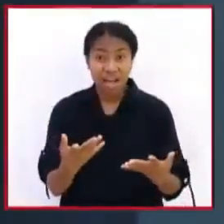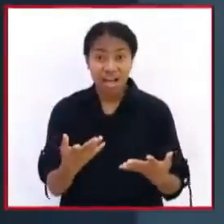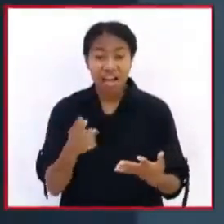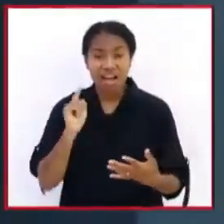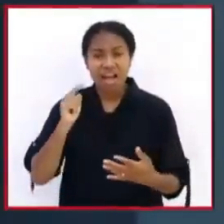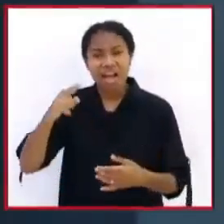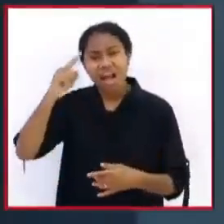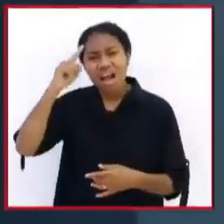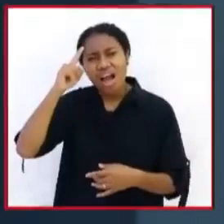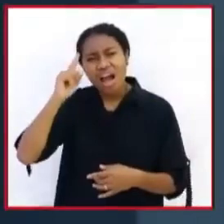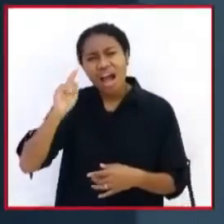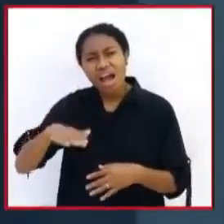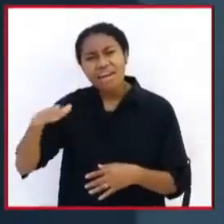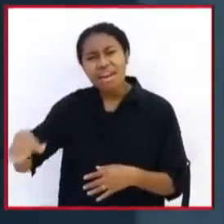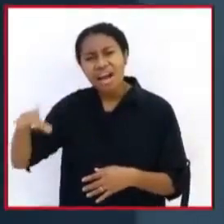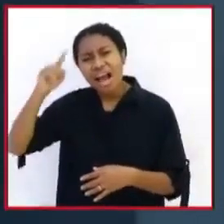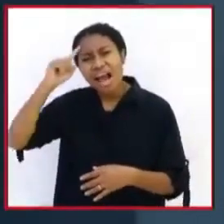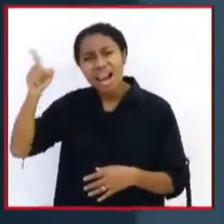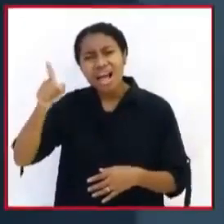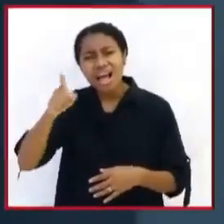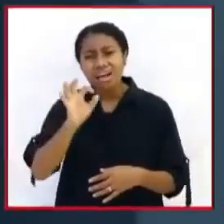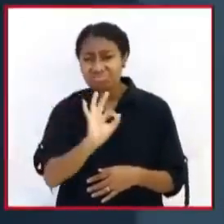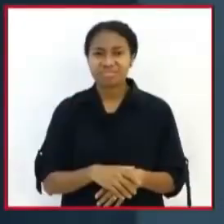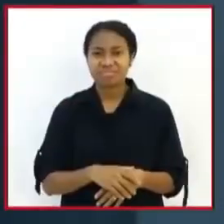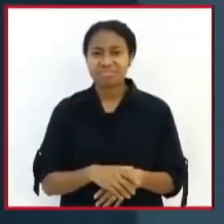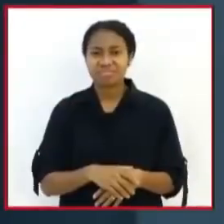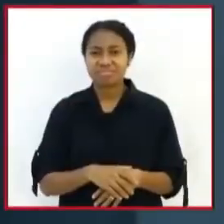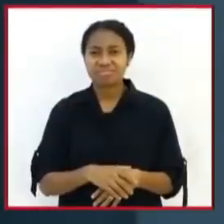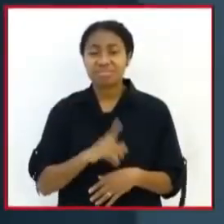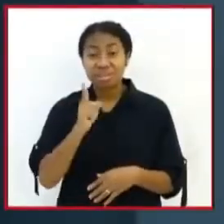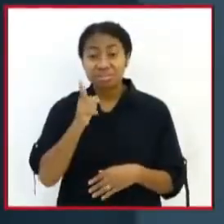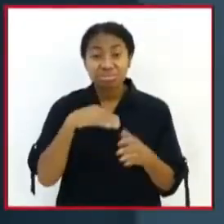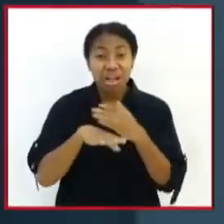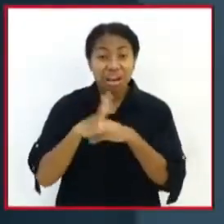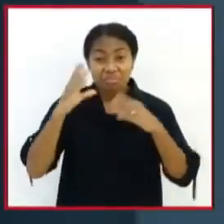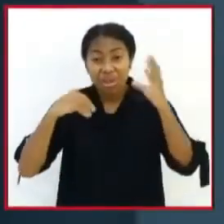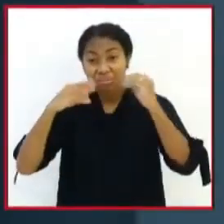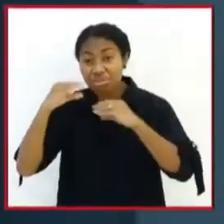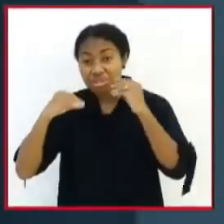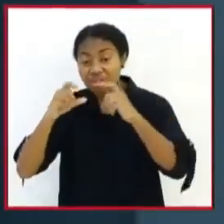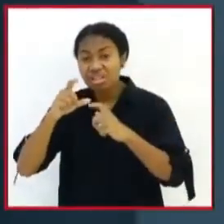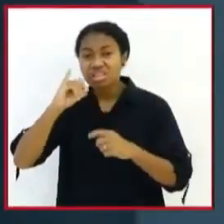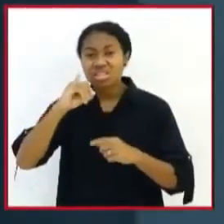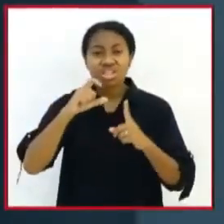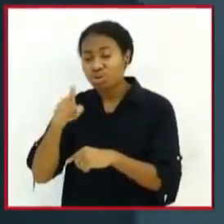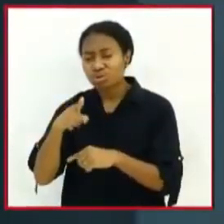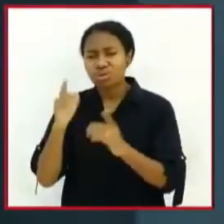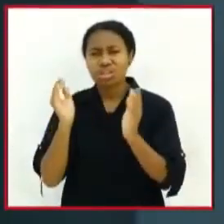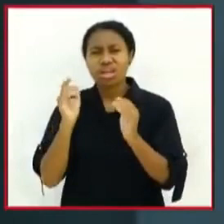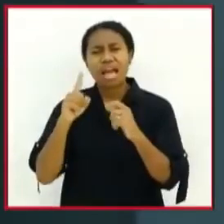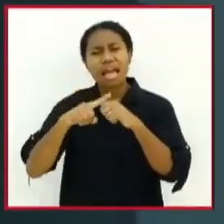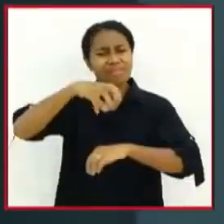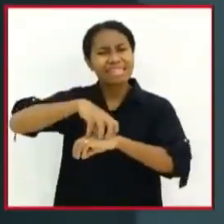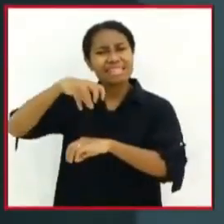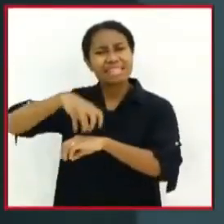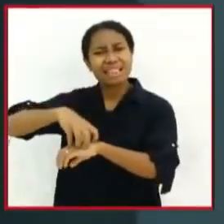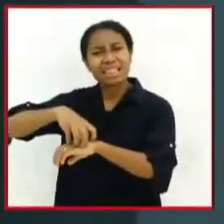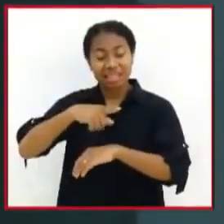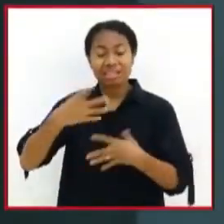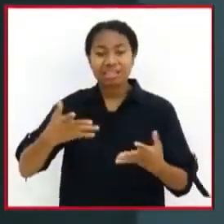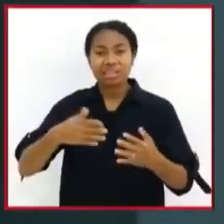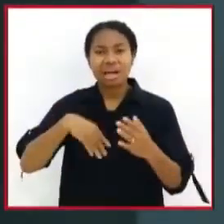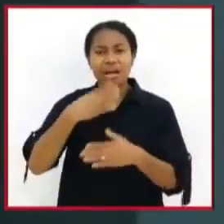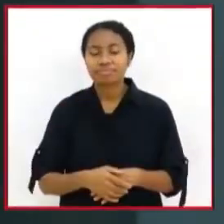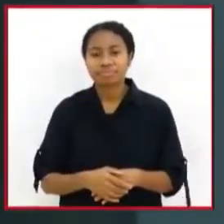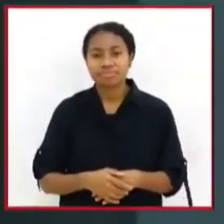bukan Allahu akbar takbir itu dalam debat di Sidoarjo Universitas masjid Sidoarjo habis